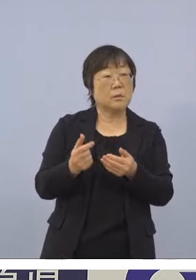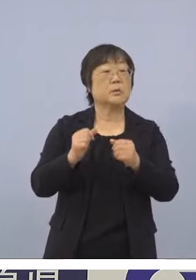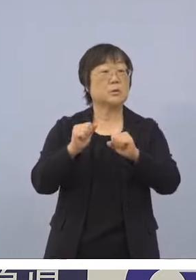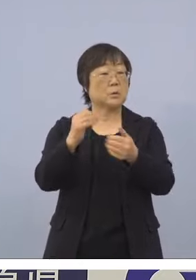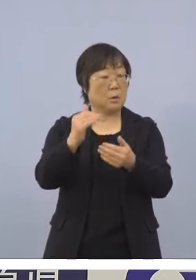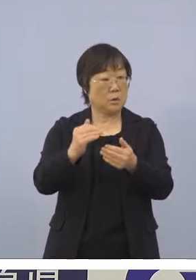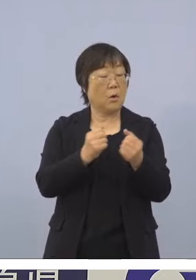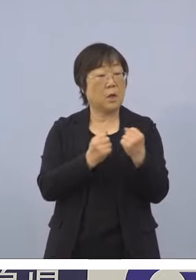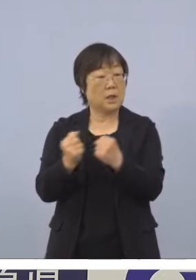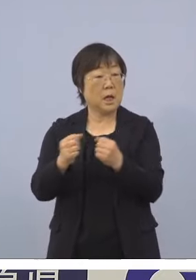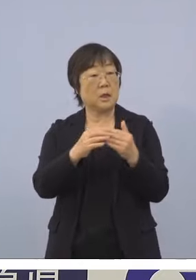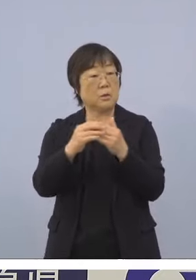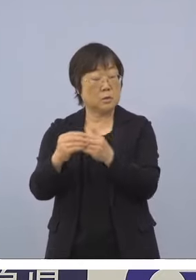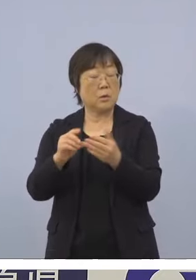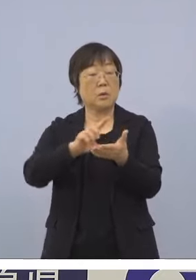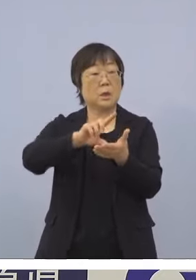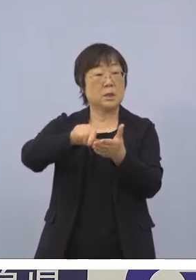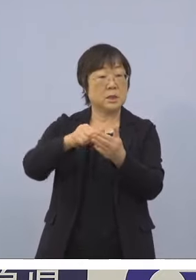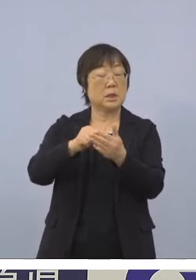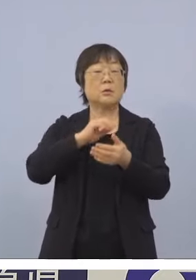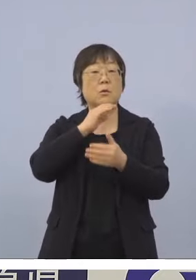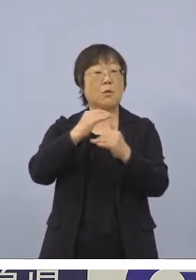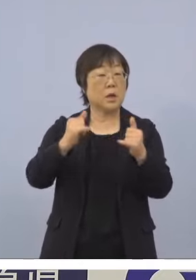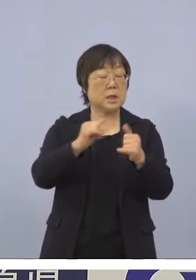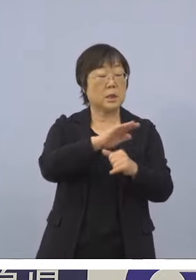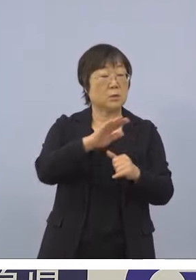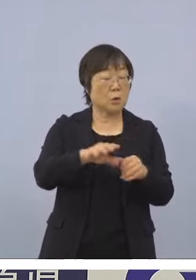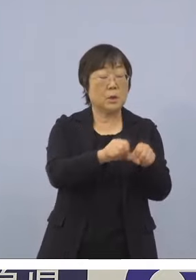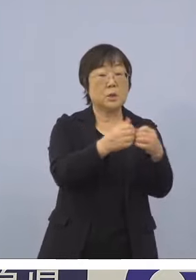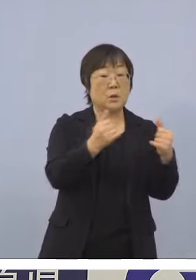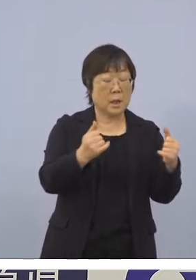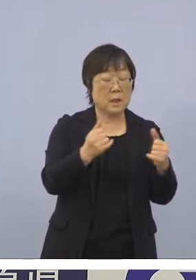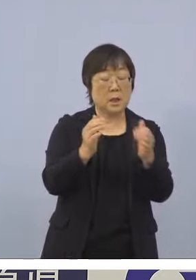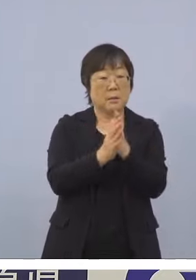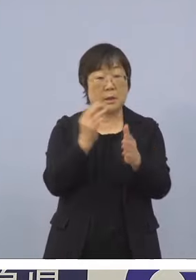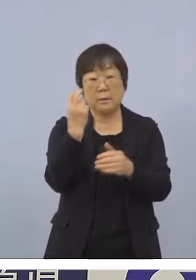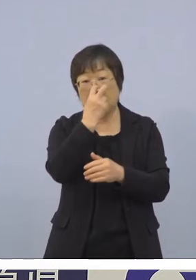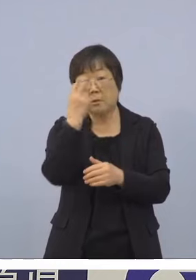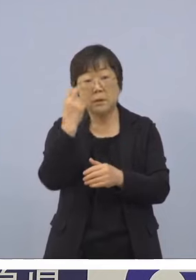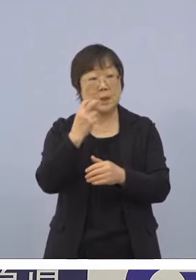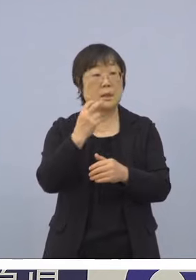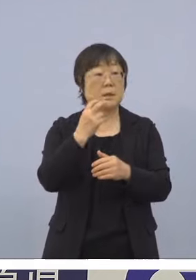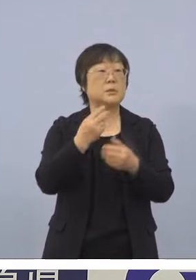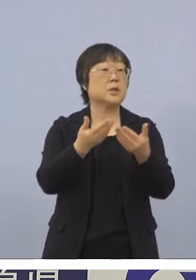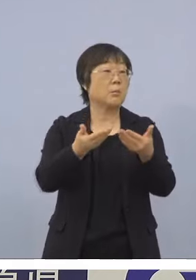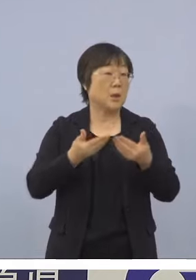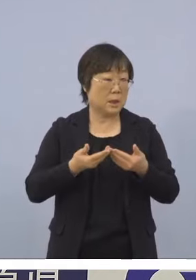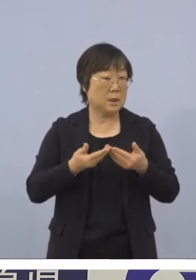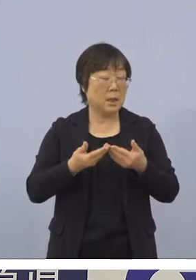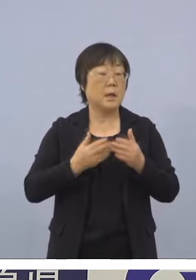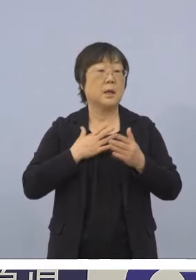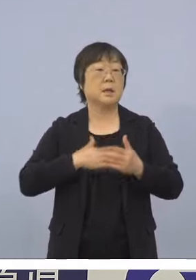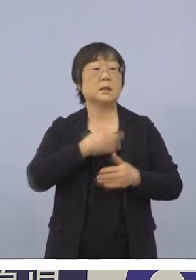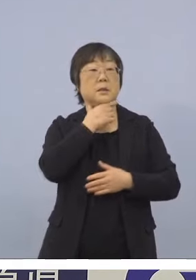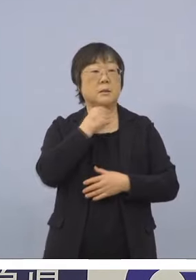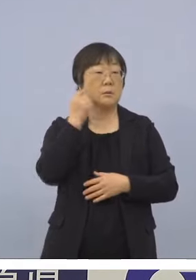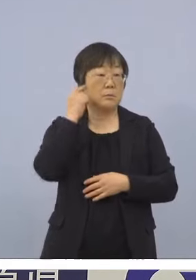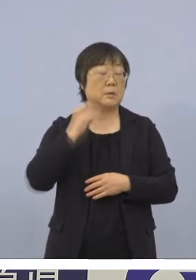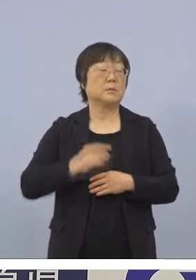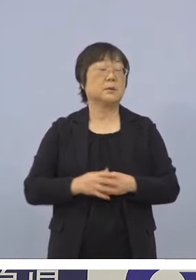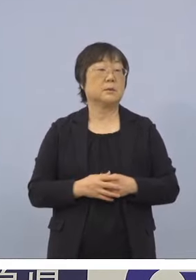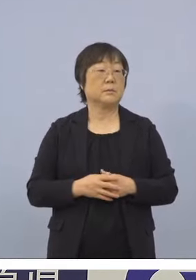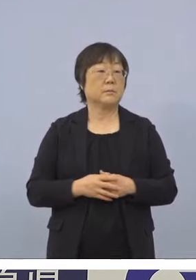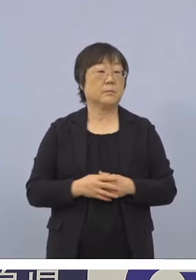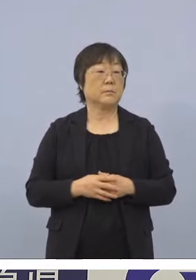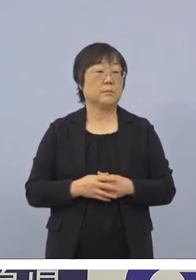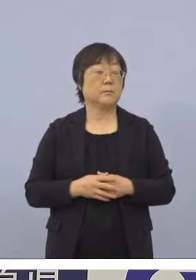導すべく地域の高齢者、子ども障害者の確認、こういったものをですね、改めてしていただきたいと、このように思